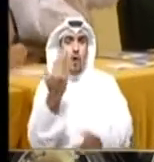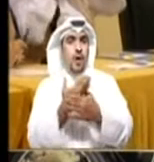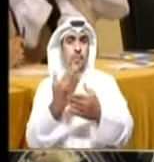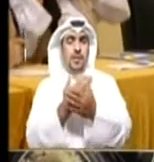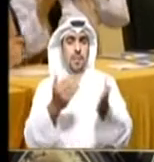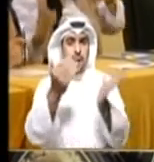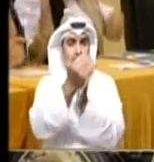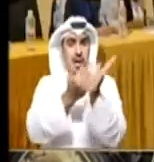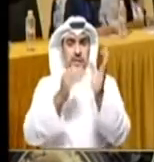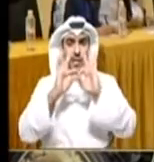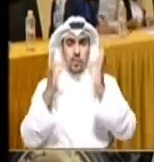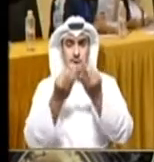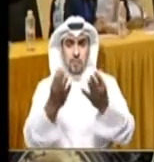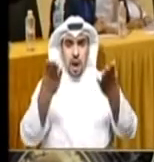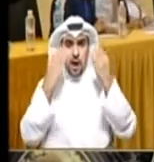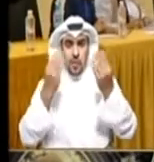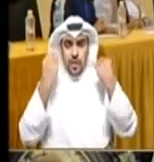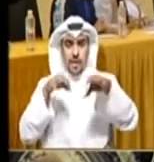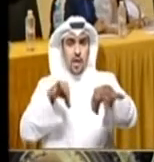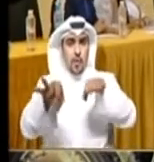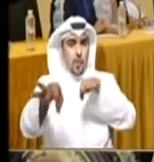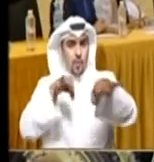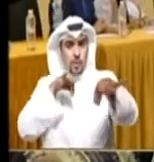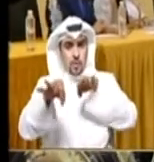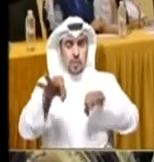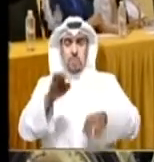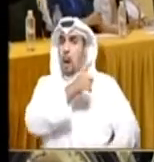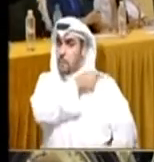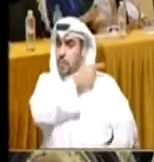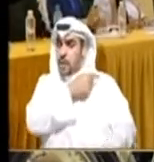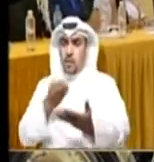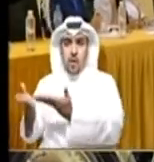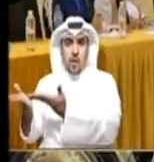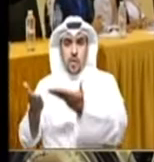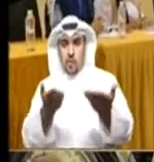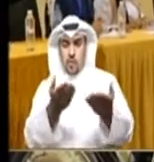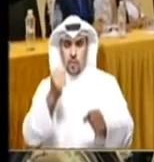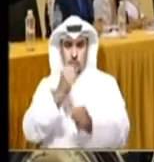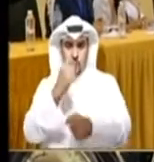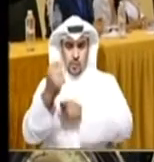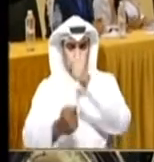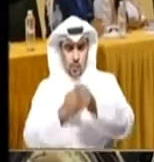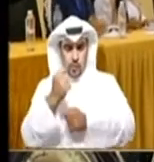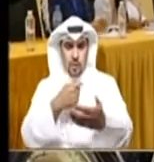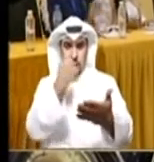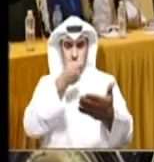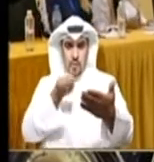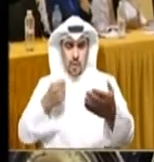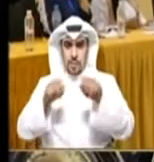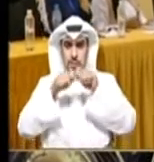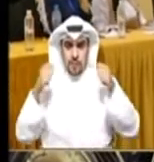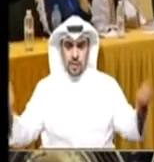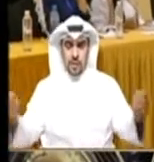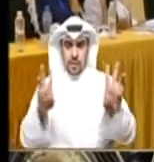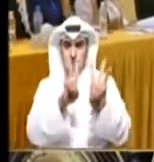والاقتصادية والاجتماعية والثقافية، سواء بحضورها الندوات وورش العمل وبالكتابة عنها في الصحف والمجلات وفي